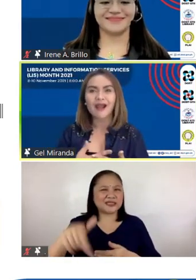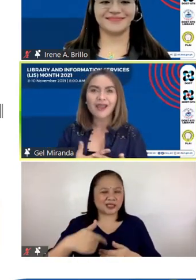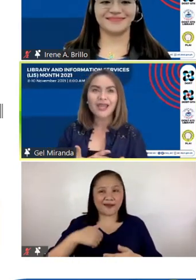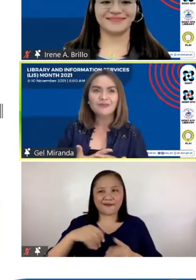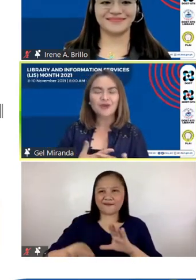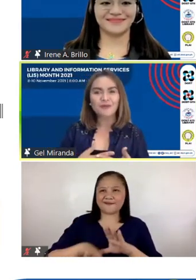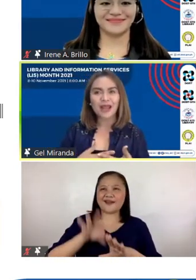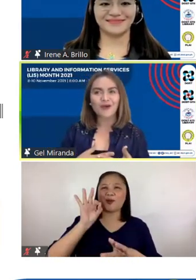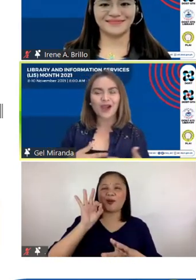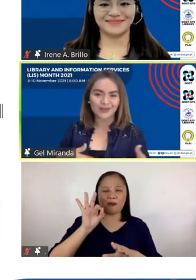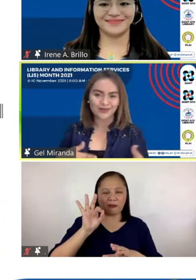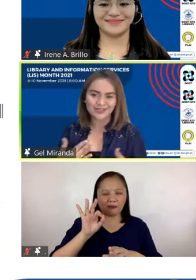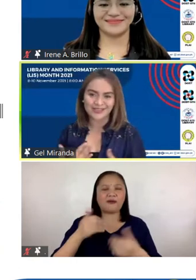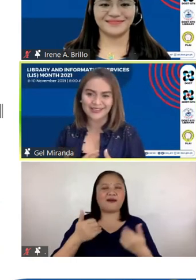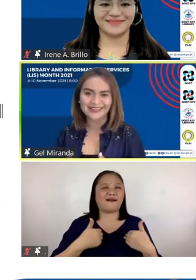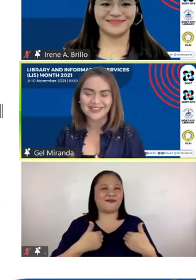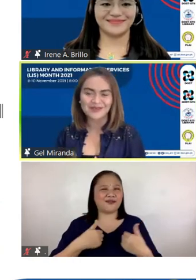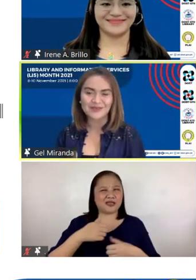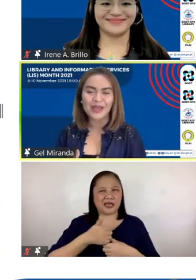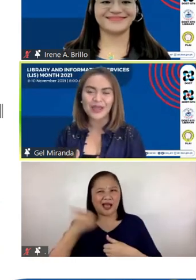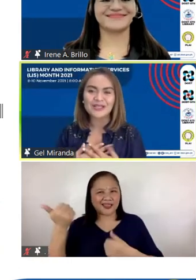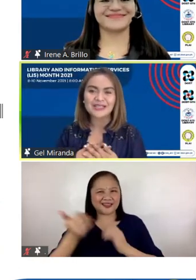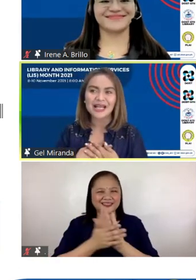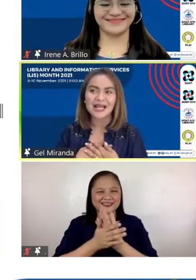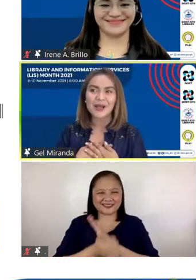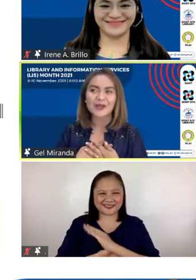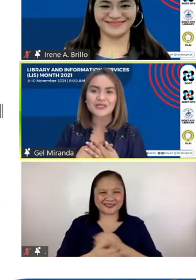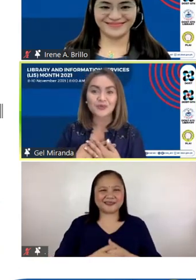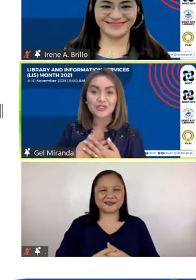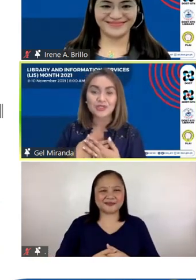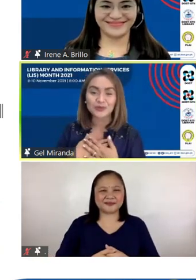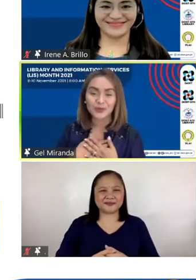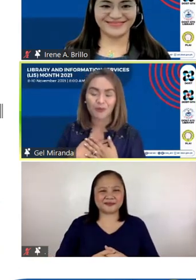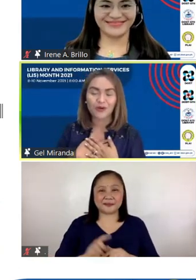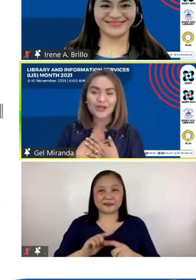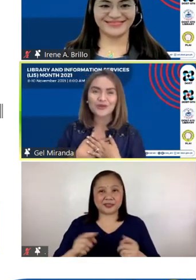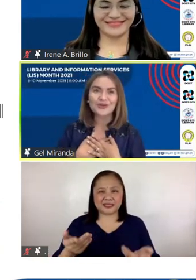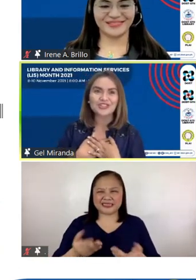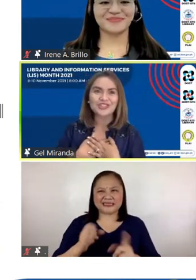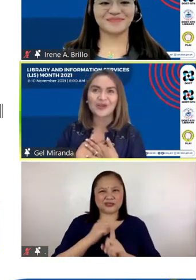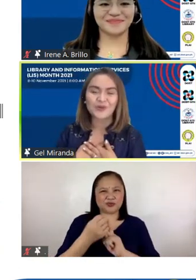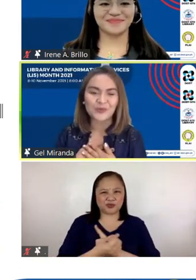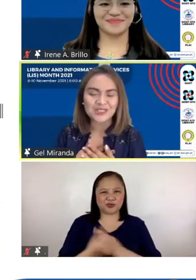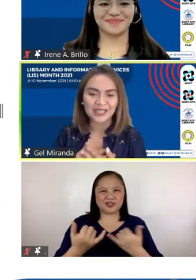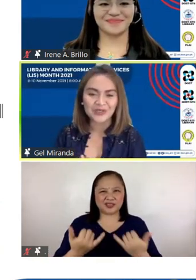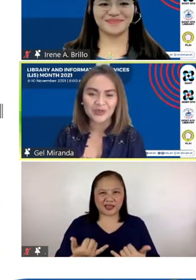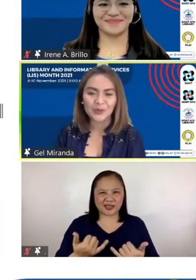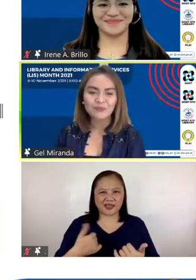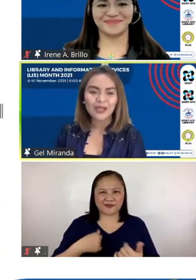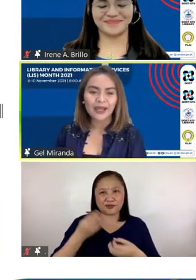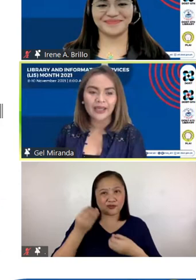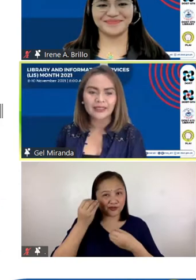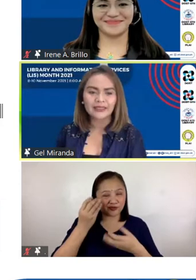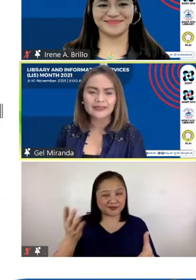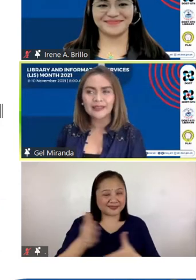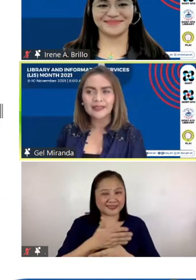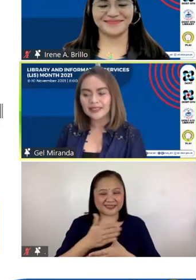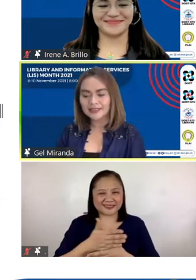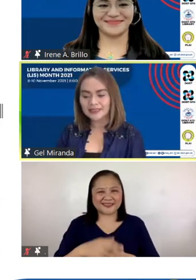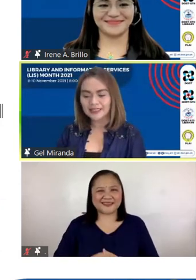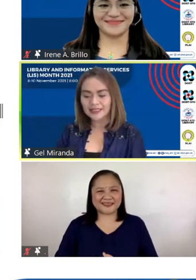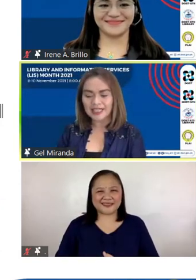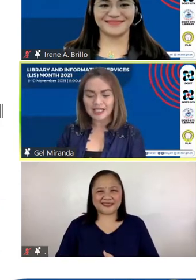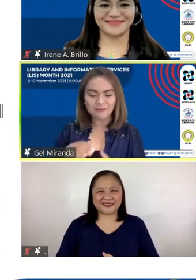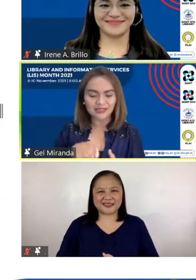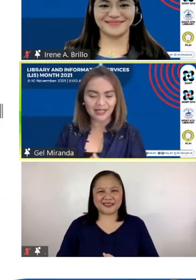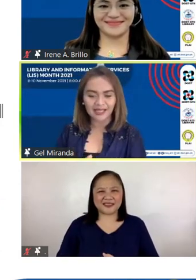natin, ay, meron pa pala akong other skills, di ba? Pero kasi sa sitwasyon ko, kung isi-share ko po sa inyo, ay